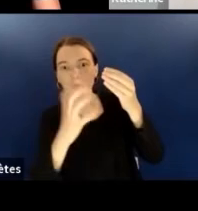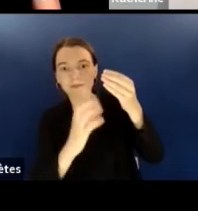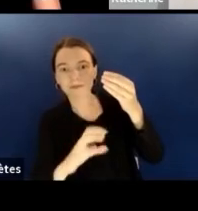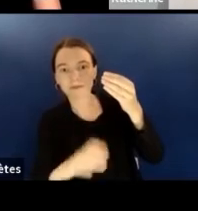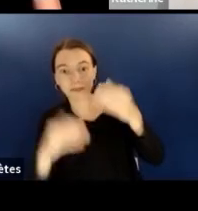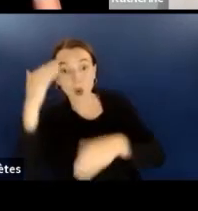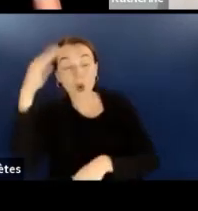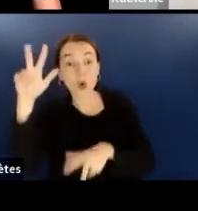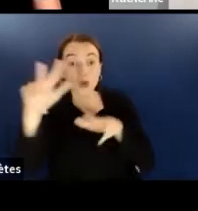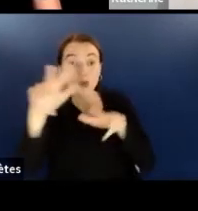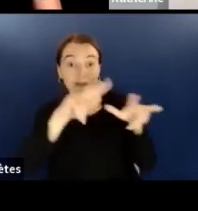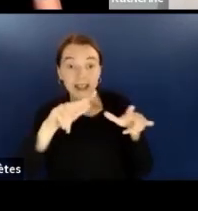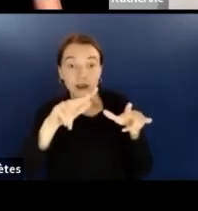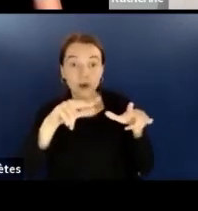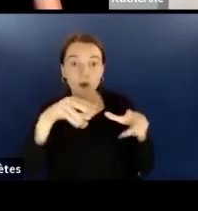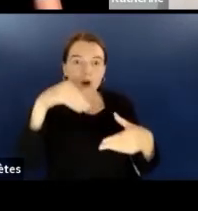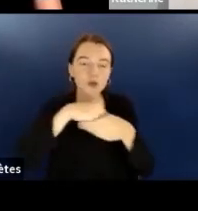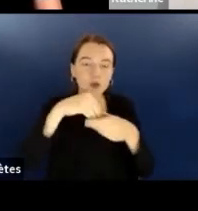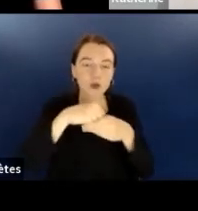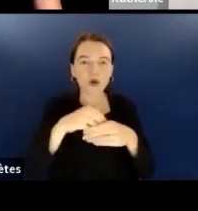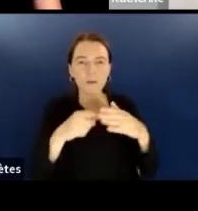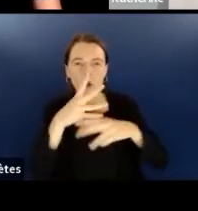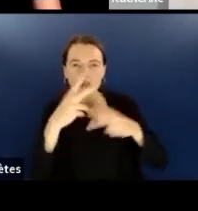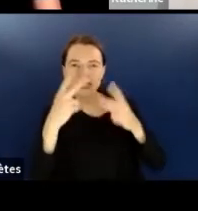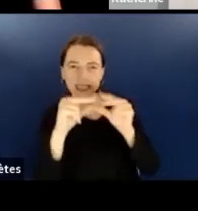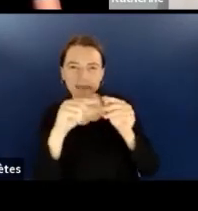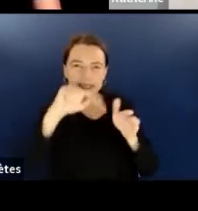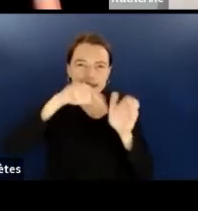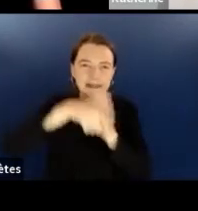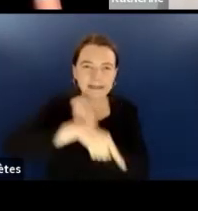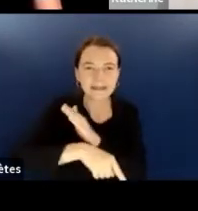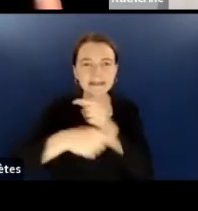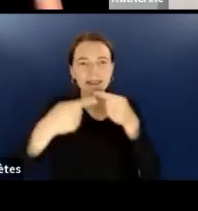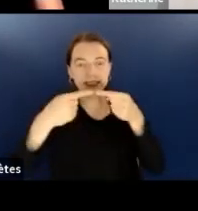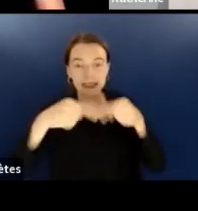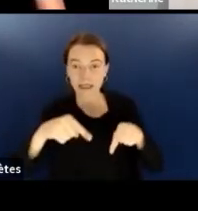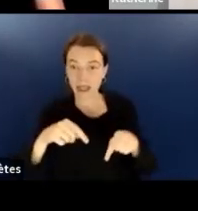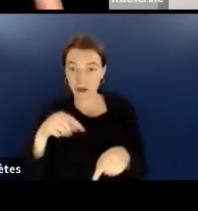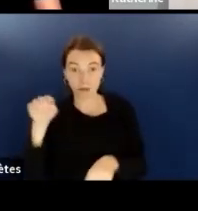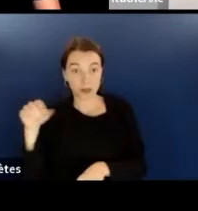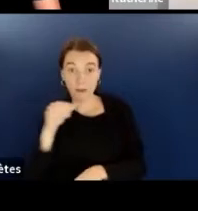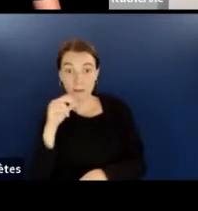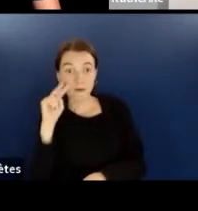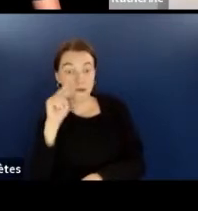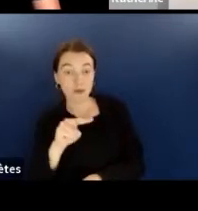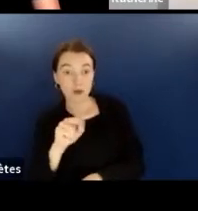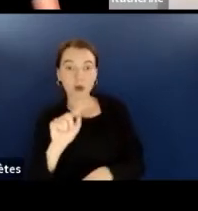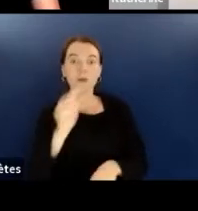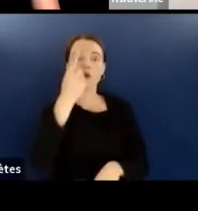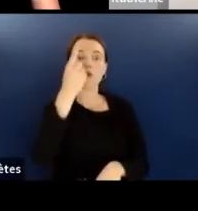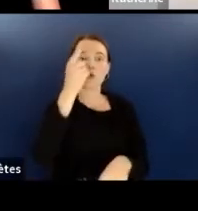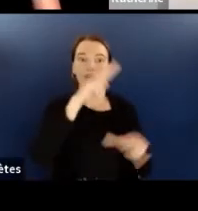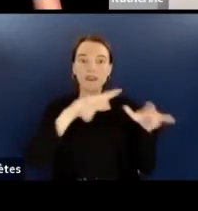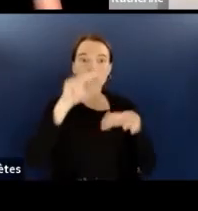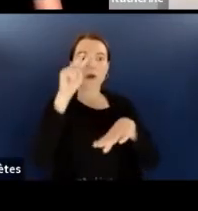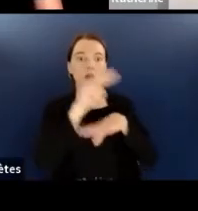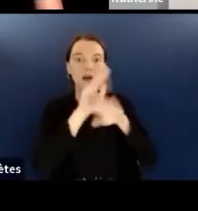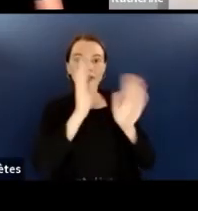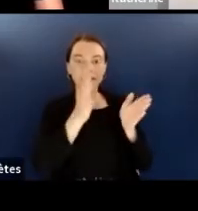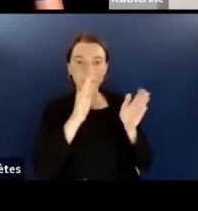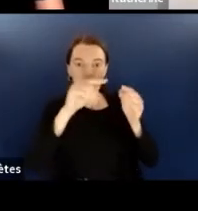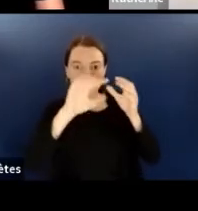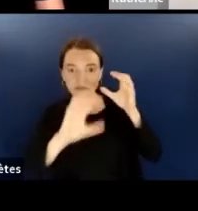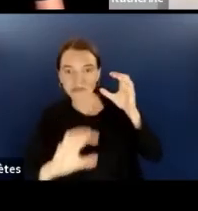manière dont on présentait cette vidéo et le fait que cette vidéo n'était pas non plus le résultat final, parce que